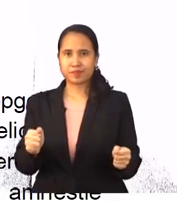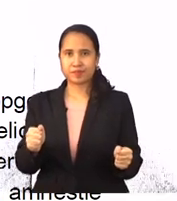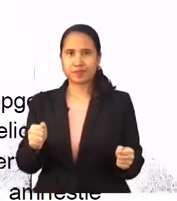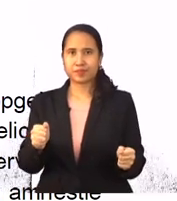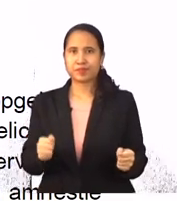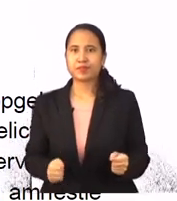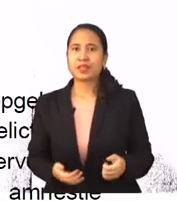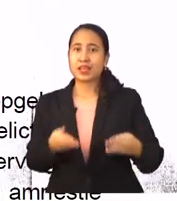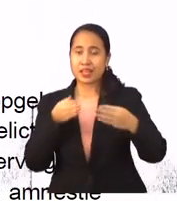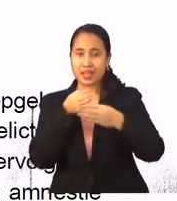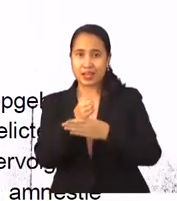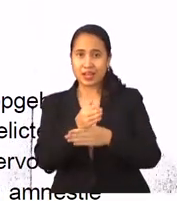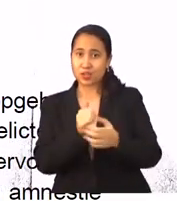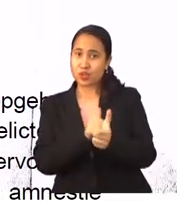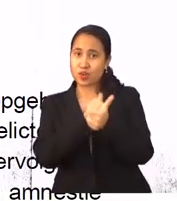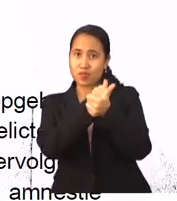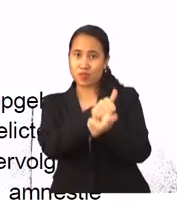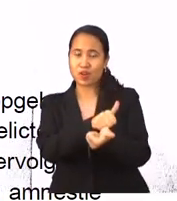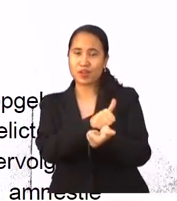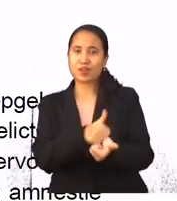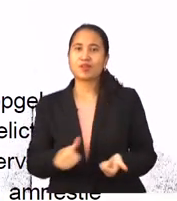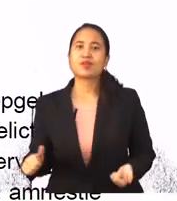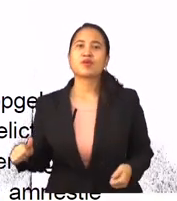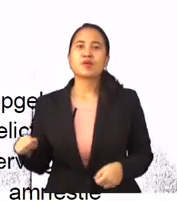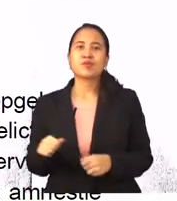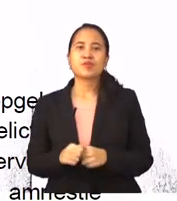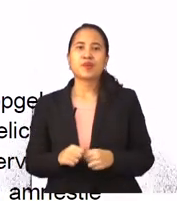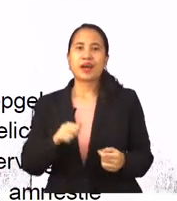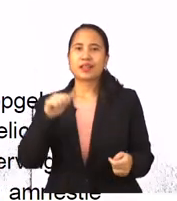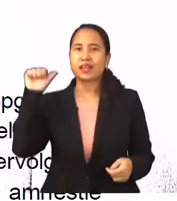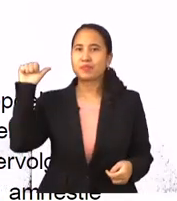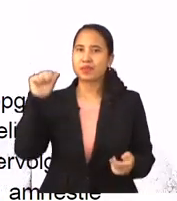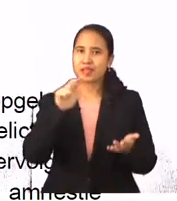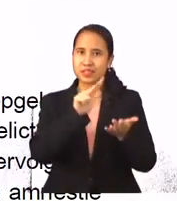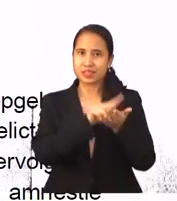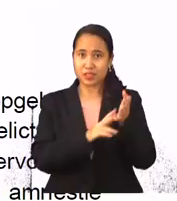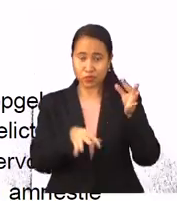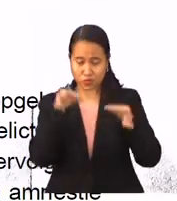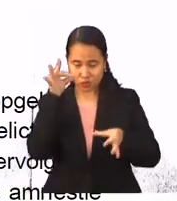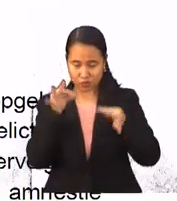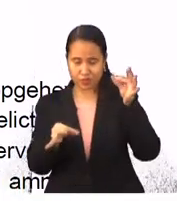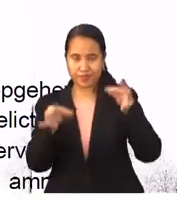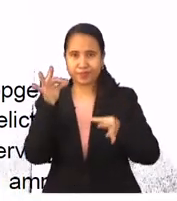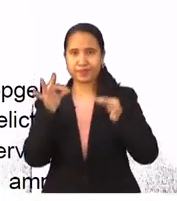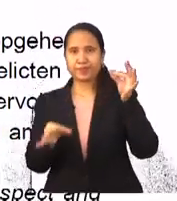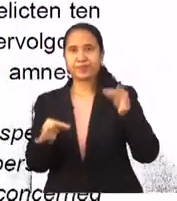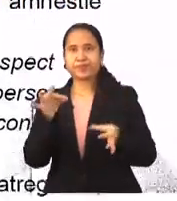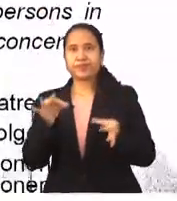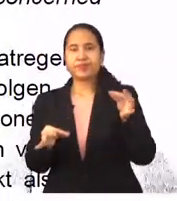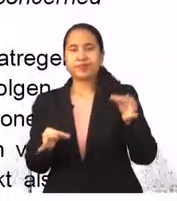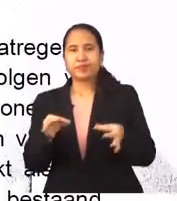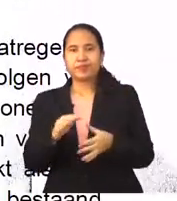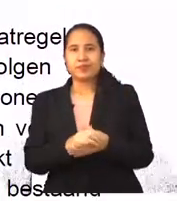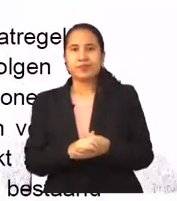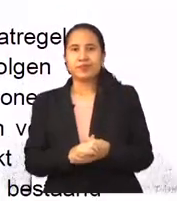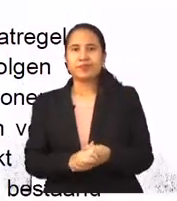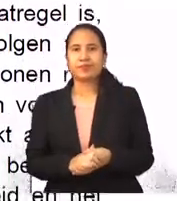de restgevolgen van de amnestieverlening, aan de toetsing worden onderworpen. De aard van de